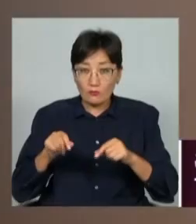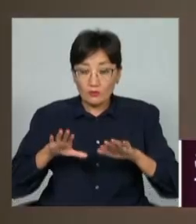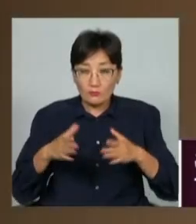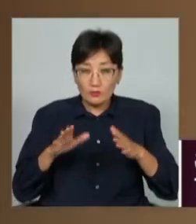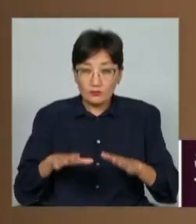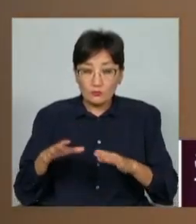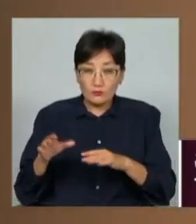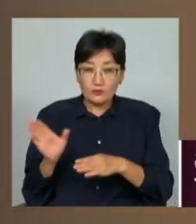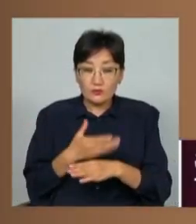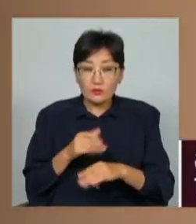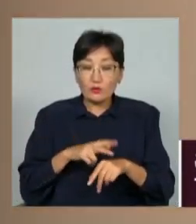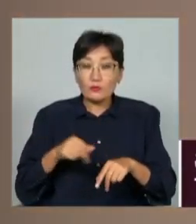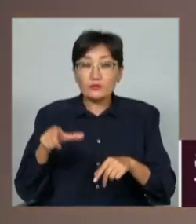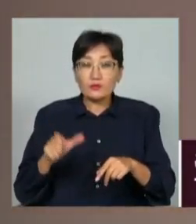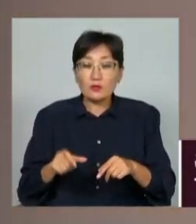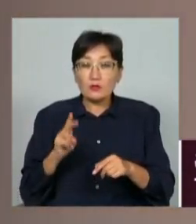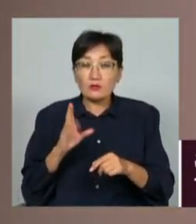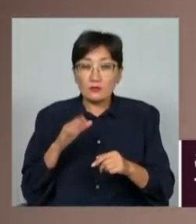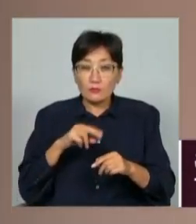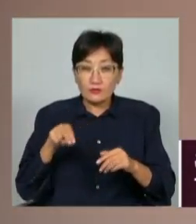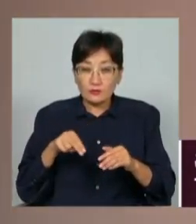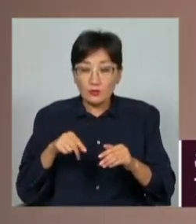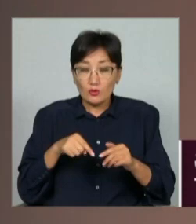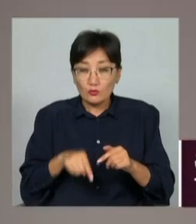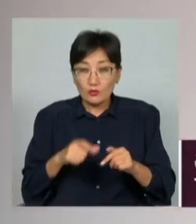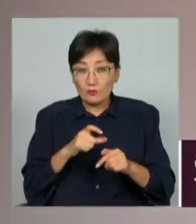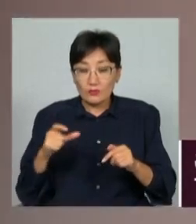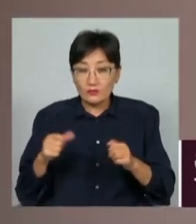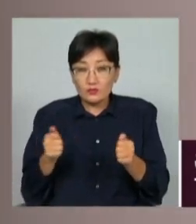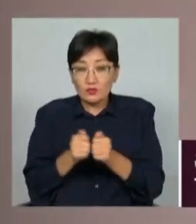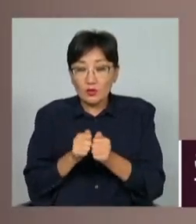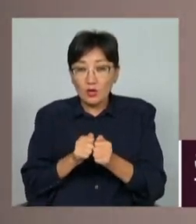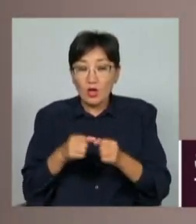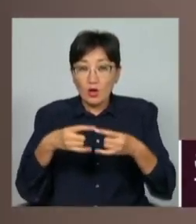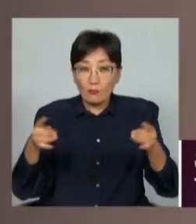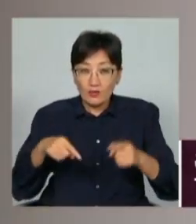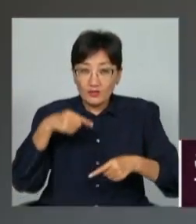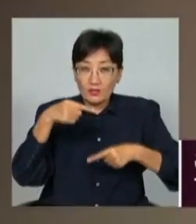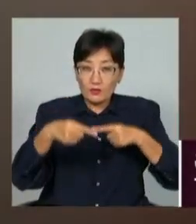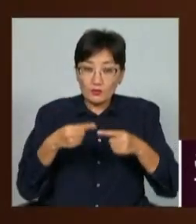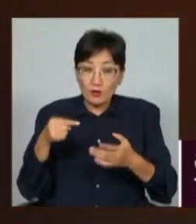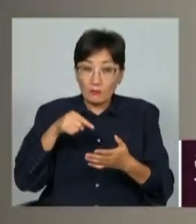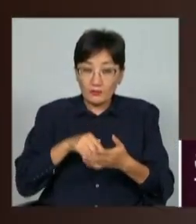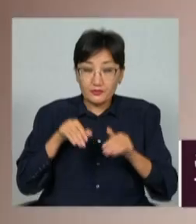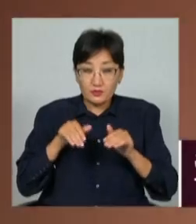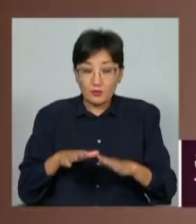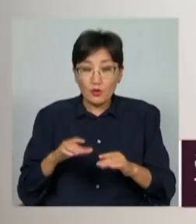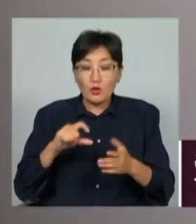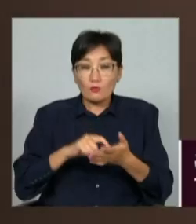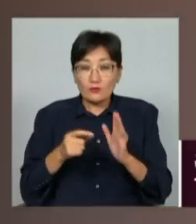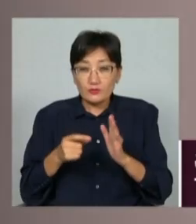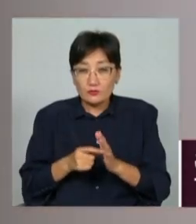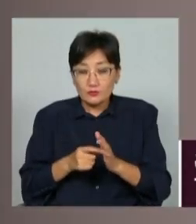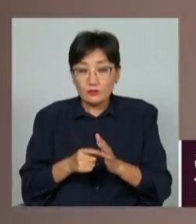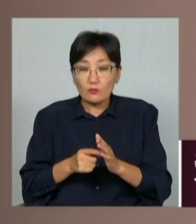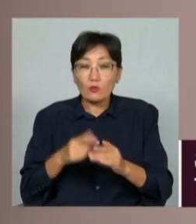жағдайды болдырмас үшін тәртіп сақшылары пәтерге төмендегі қабаттағы көршілердің балконы арқылы кіруді ұйғарады. Сөйтіп, оны бөлмеге кіруге